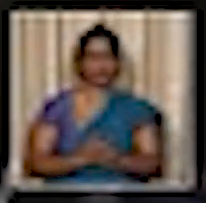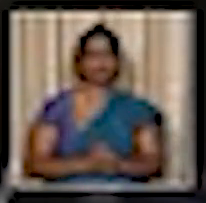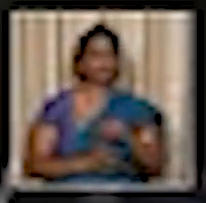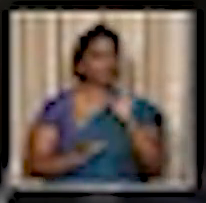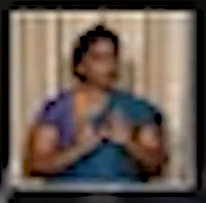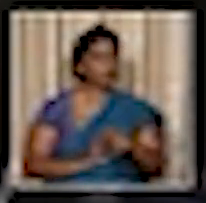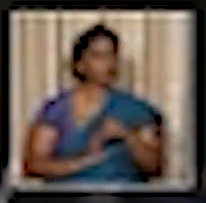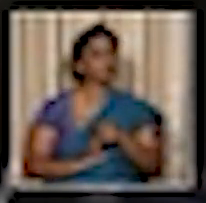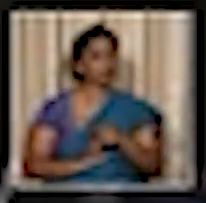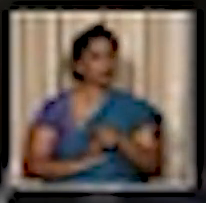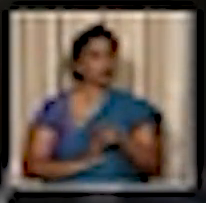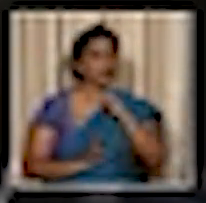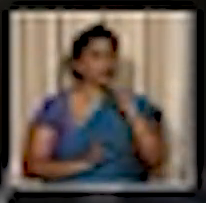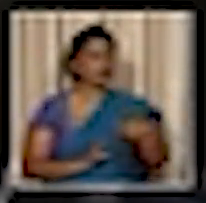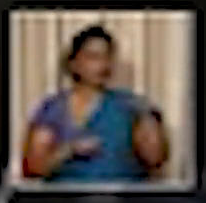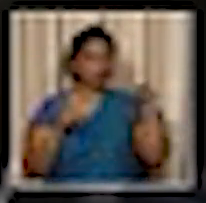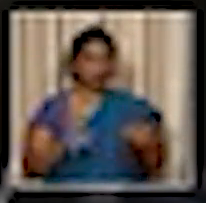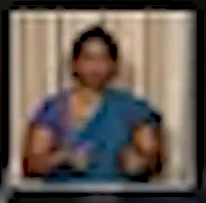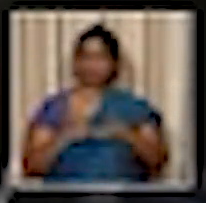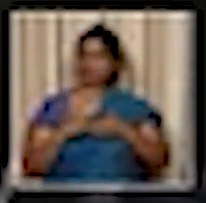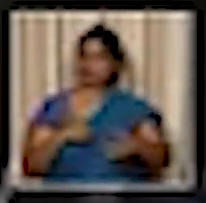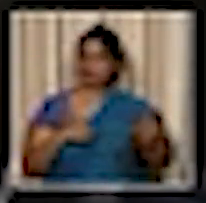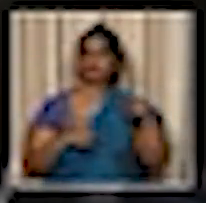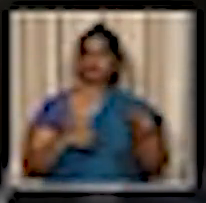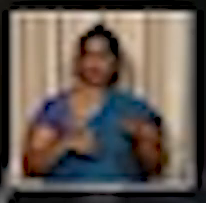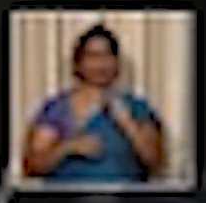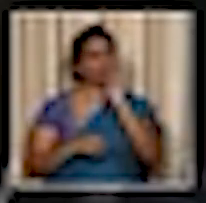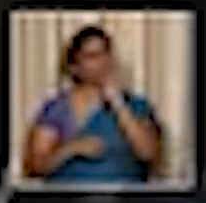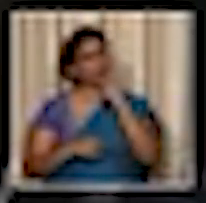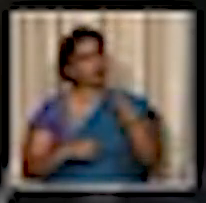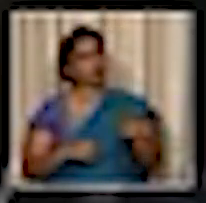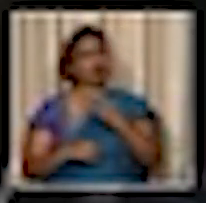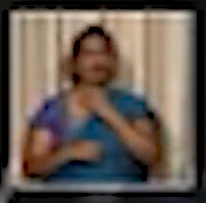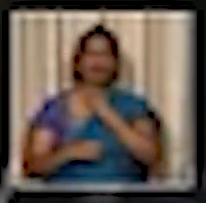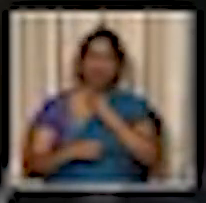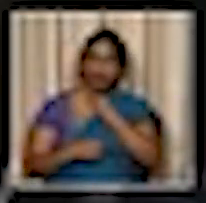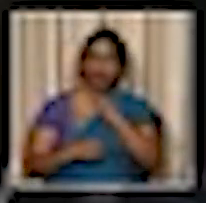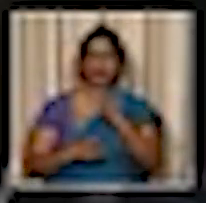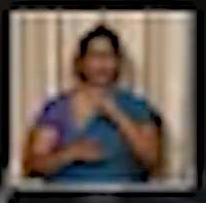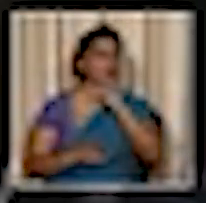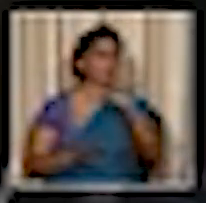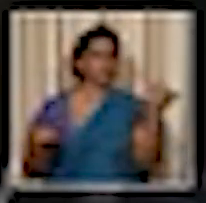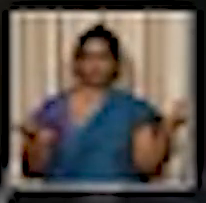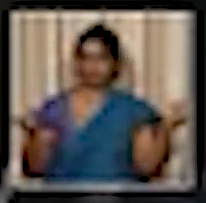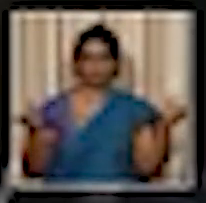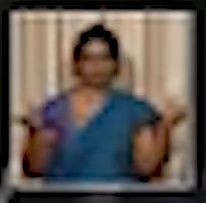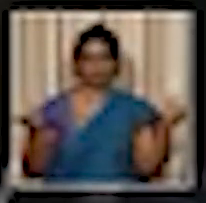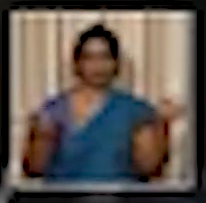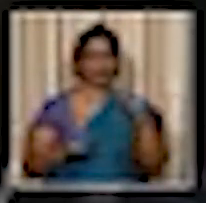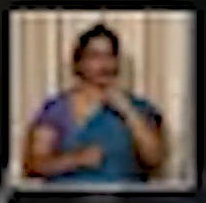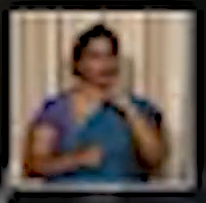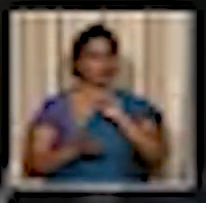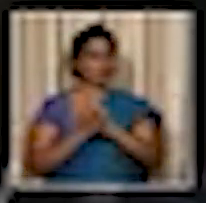එහෙත් එම විනිසුරුවරයා අද දක්වාම අඩු තරමින් ඒ බොරුවක් වැයිවත් පවසා නැත. අධිකරණ